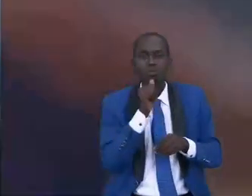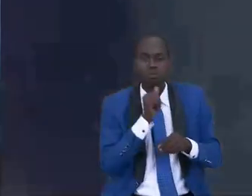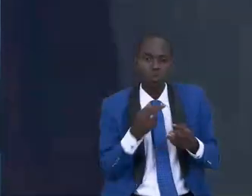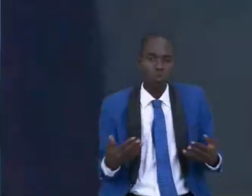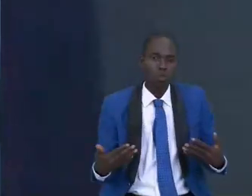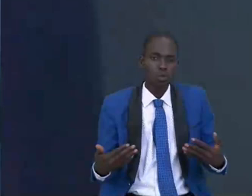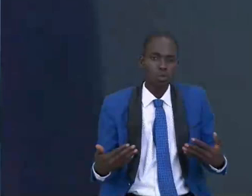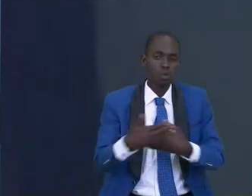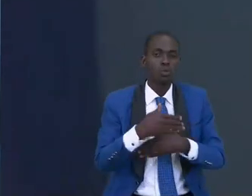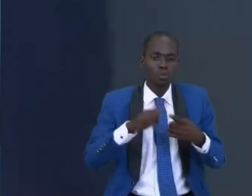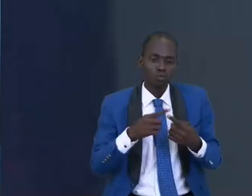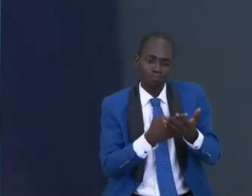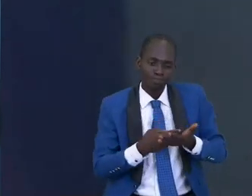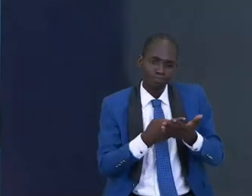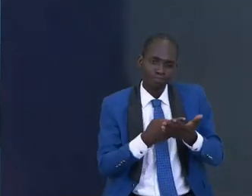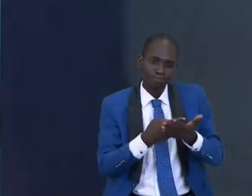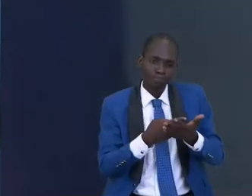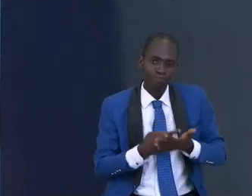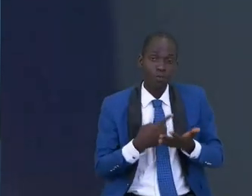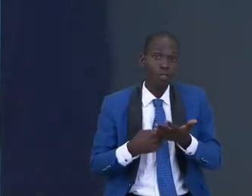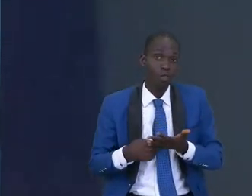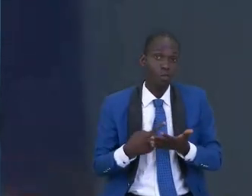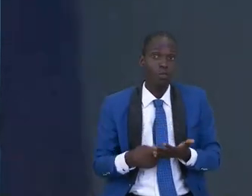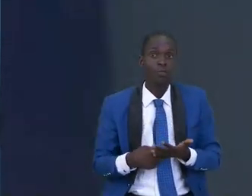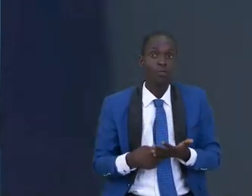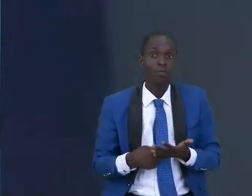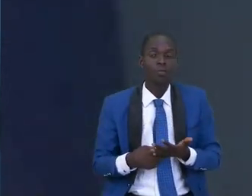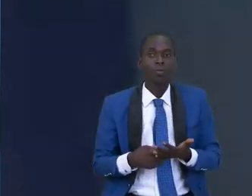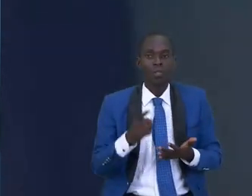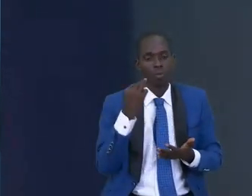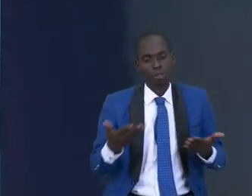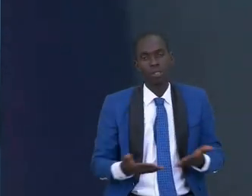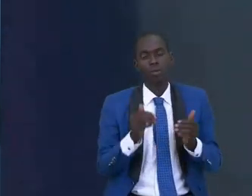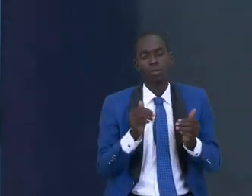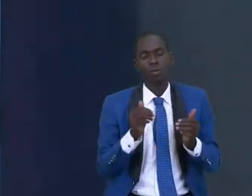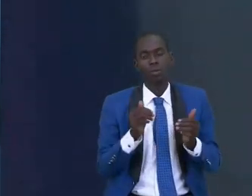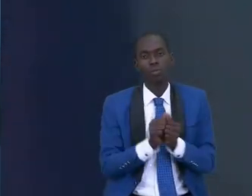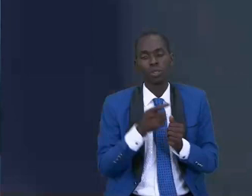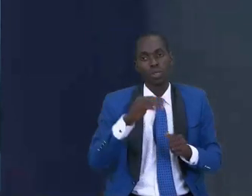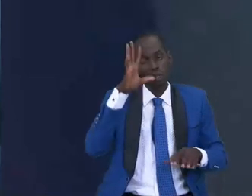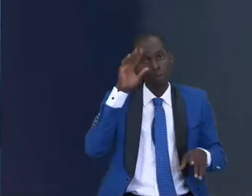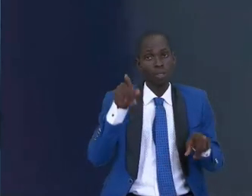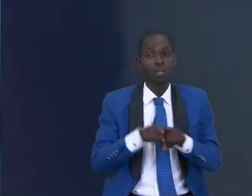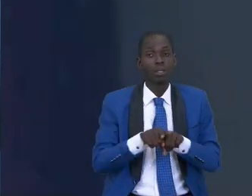a délibéré et est sorti avec un verdict. J'étais ici avec mon frère